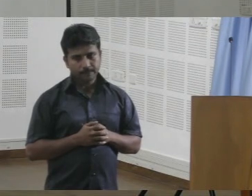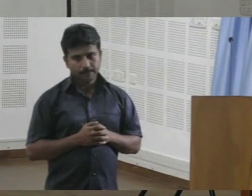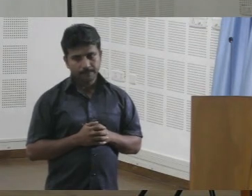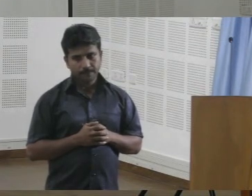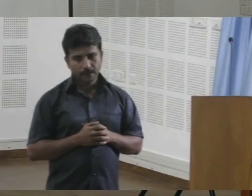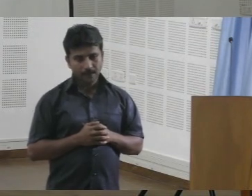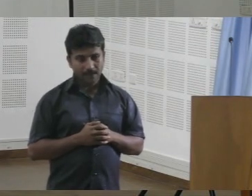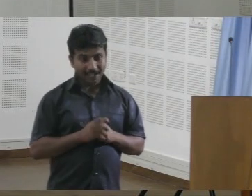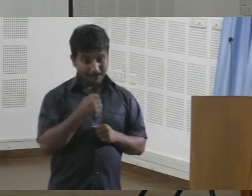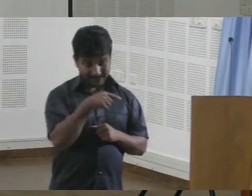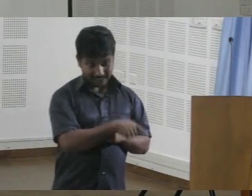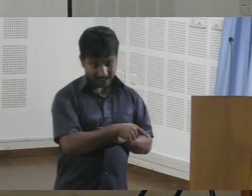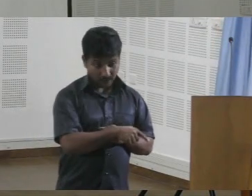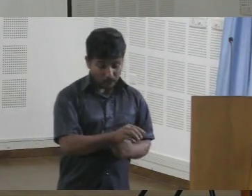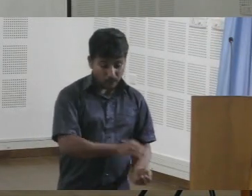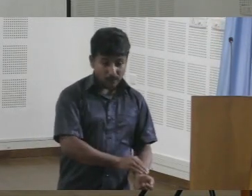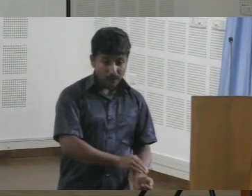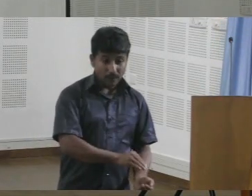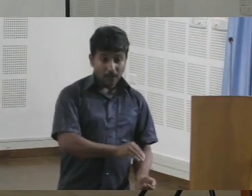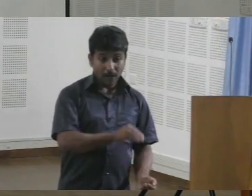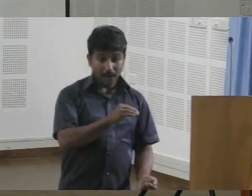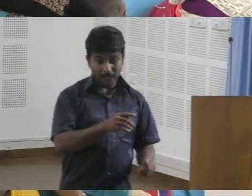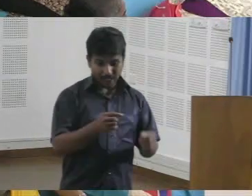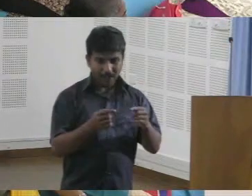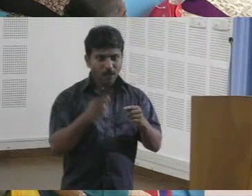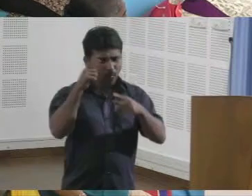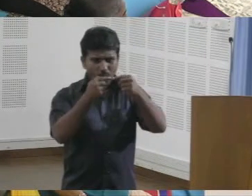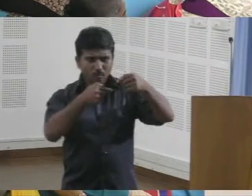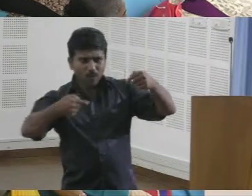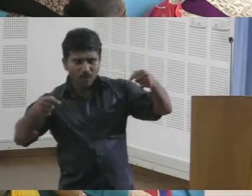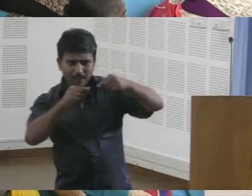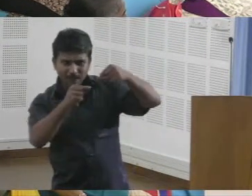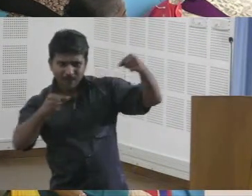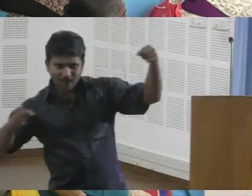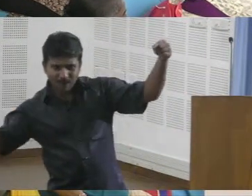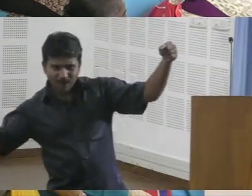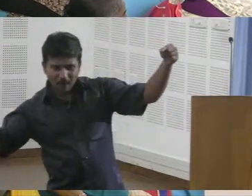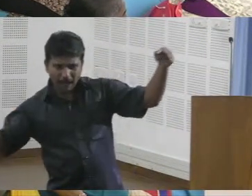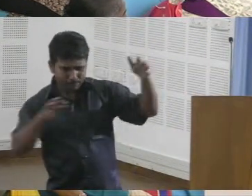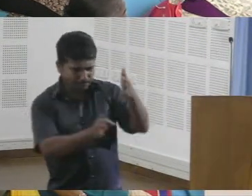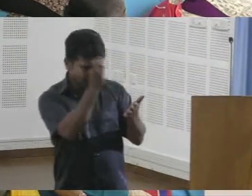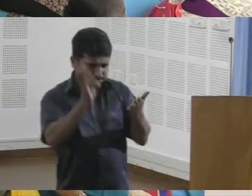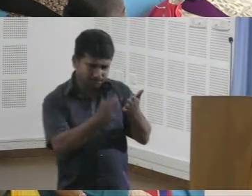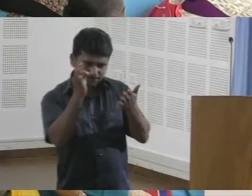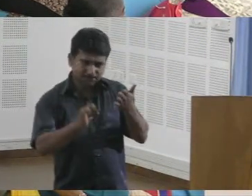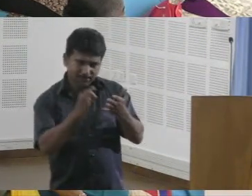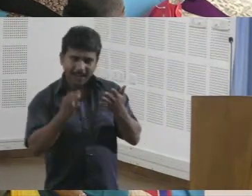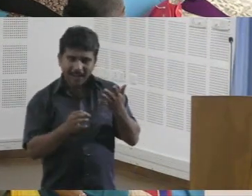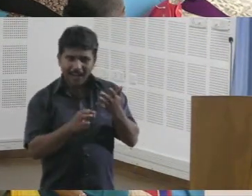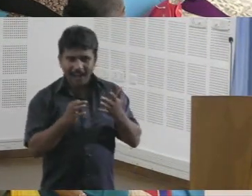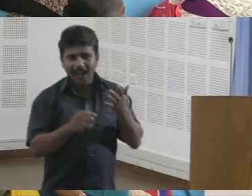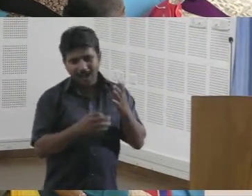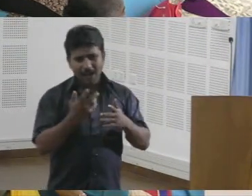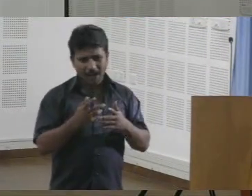അദ്വൈത് ചെറുപ്പം മുതലേ ലോങ് ത്രെഡ് വെച്ച് ഒത്തിരി സ്റ്റിമ്മിങ്ങായിരുന്നു. ഇപ്പം അമ്മമാർക്കൊക്കെ അറിയാം, ഒരുവിധം മിക്ക കുട്ടികൾക്കും എന്തെങ്കിലും ഒരു സ്റ്റിമ്മിങ്